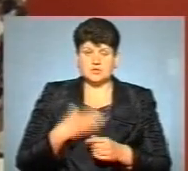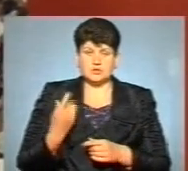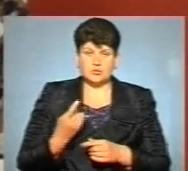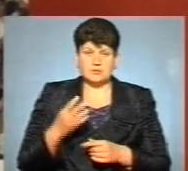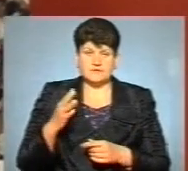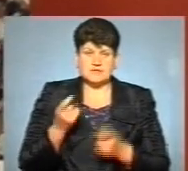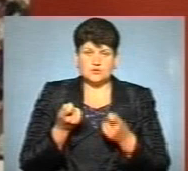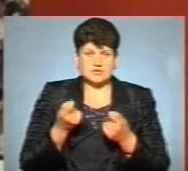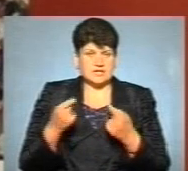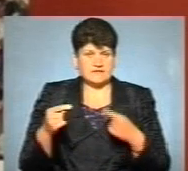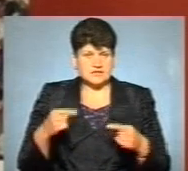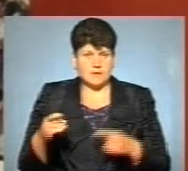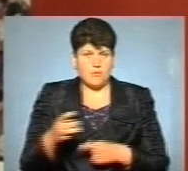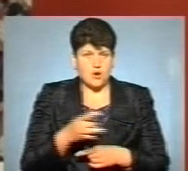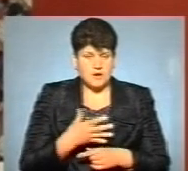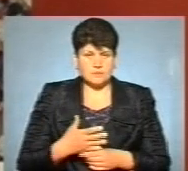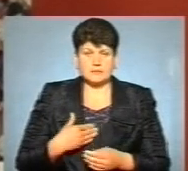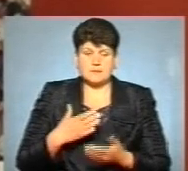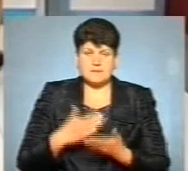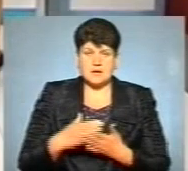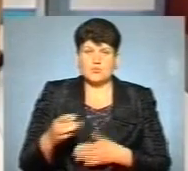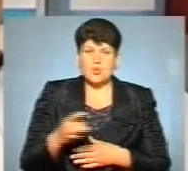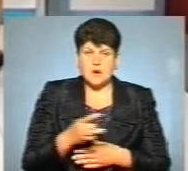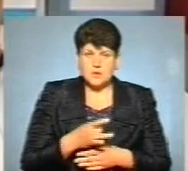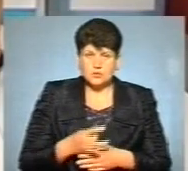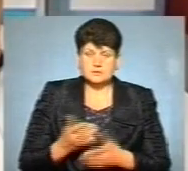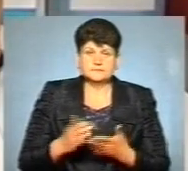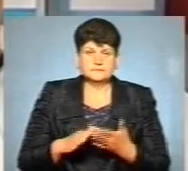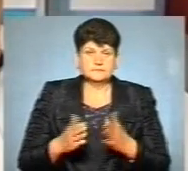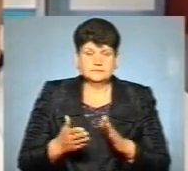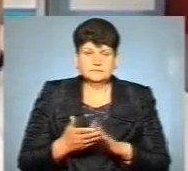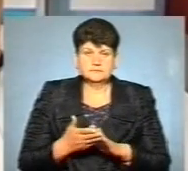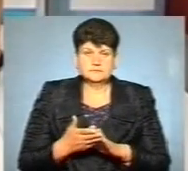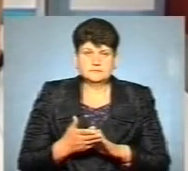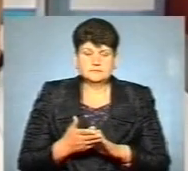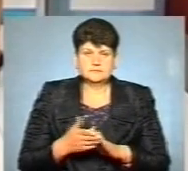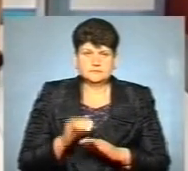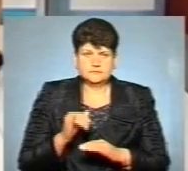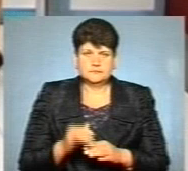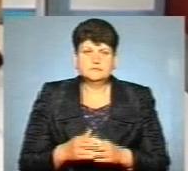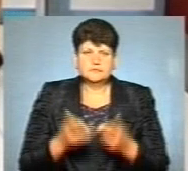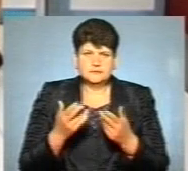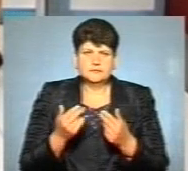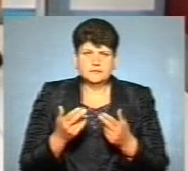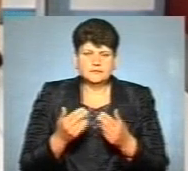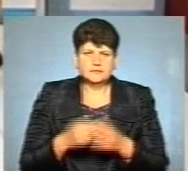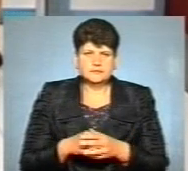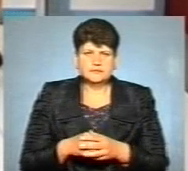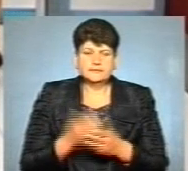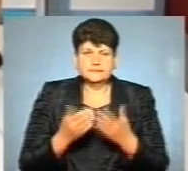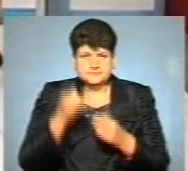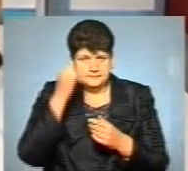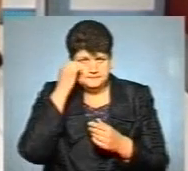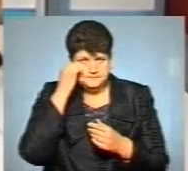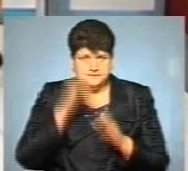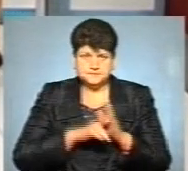трохи відрізняється по районах. Тобто ми маємо райони, де ситуація не така благополучна. Саме так. Якщо пам'ятаєте,